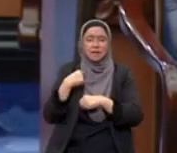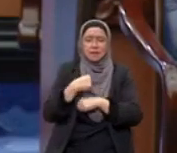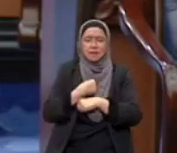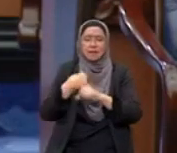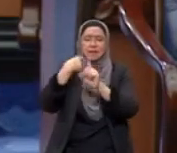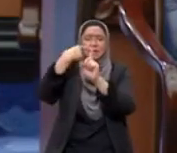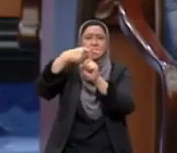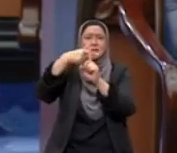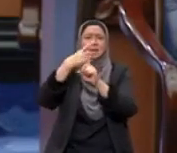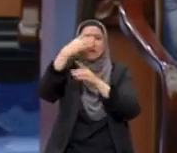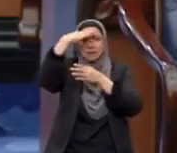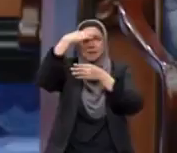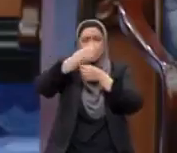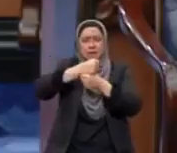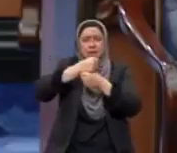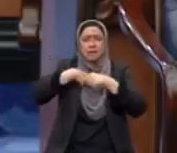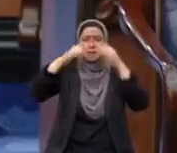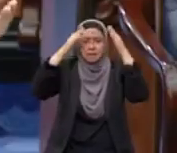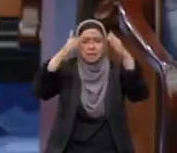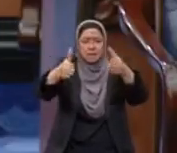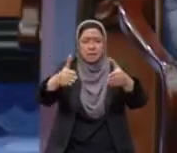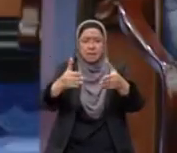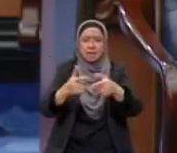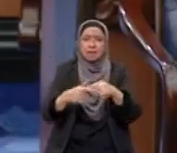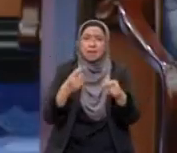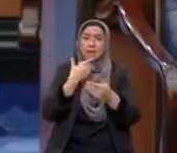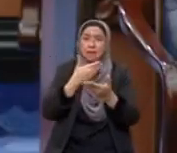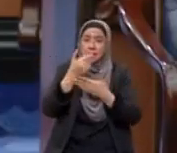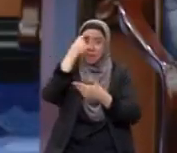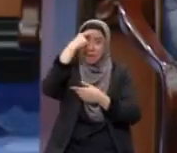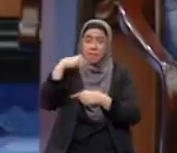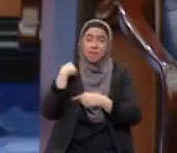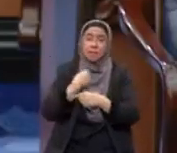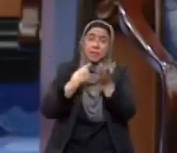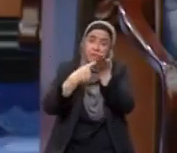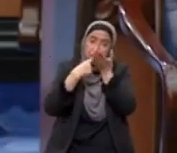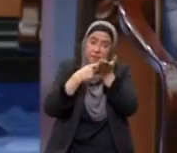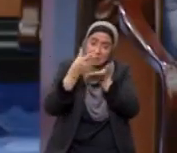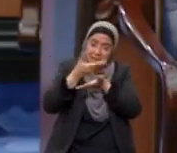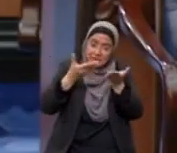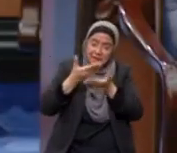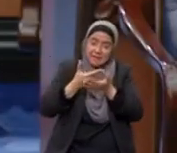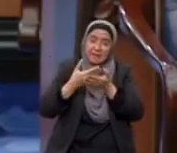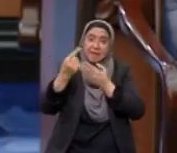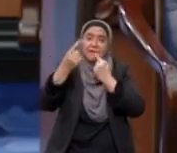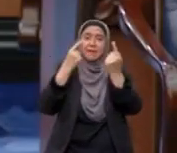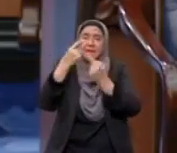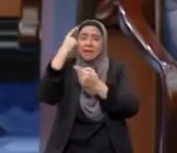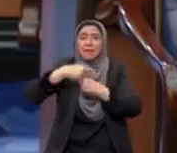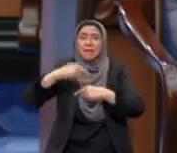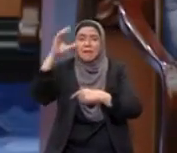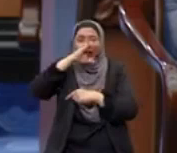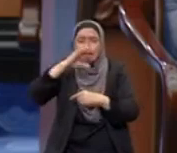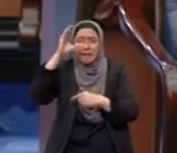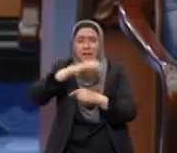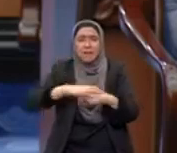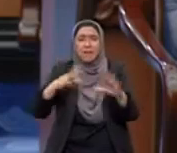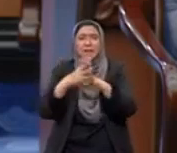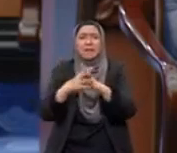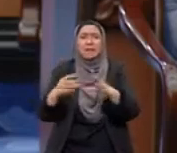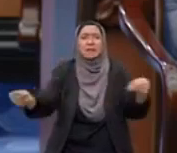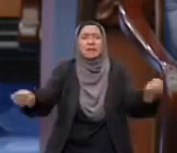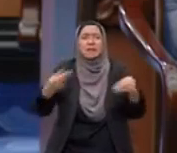kita berbincang berdialog dan mencari penyelesaian yang tuntas bagi memuktamatkan